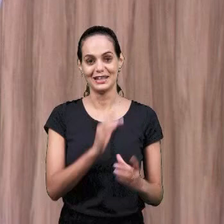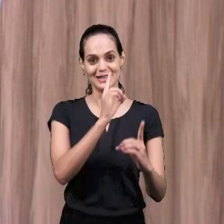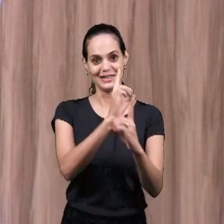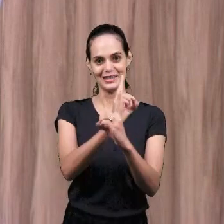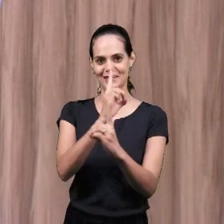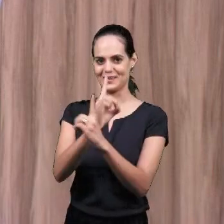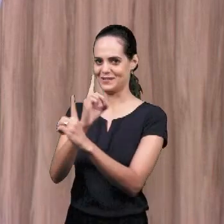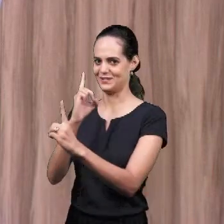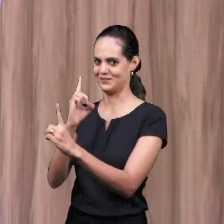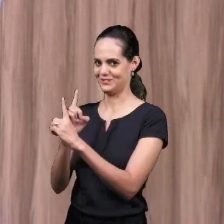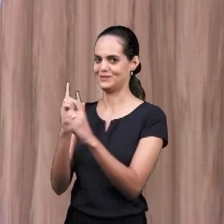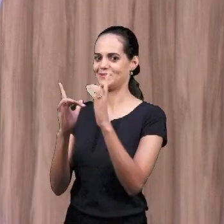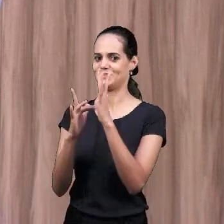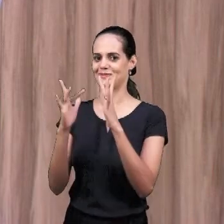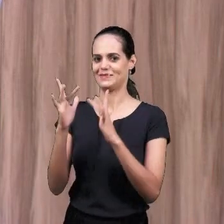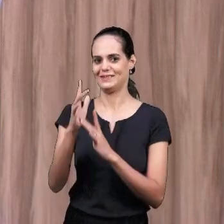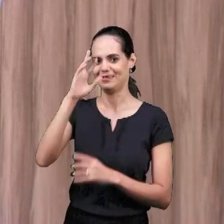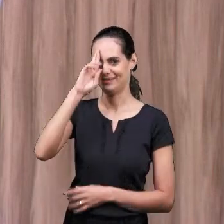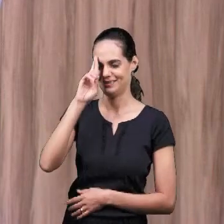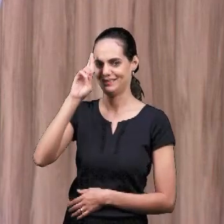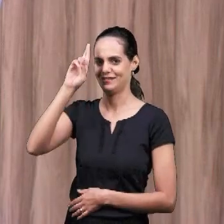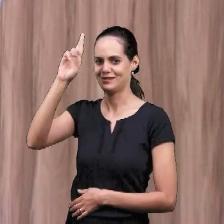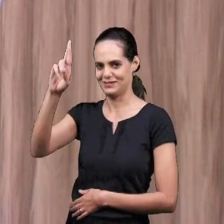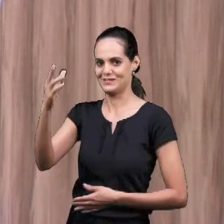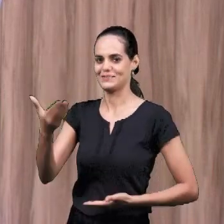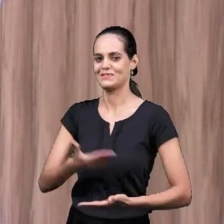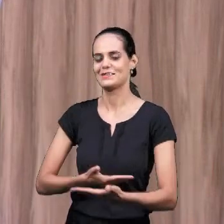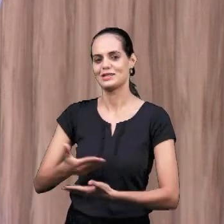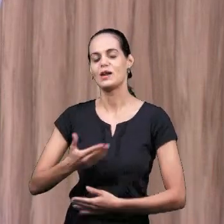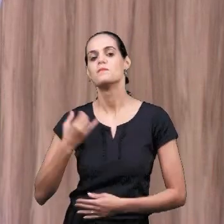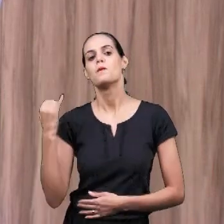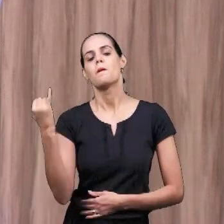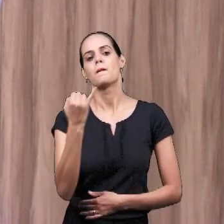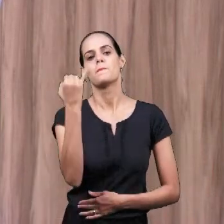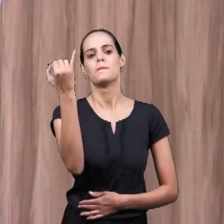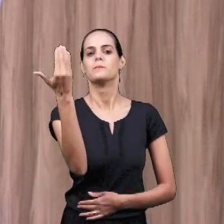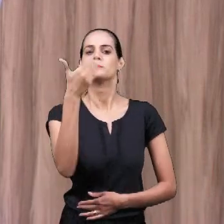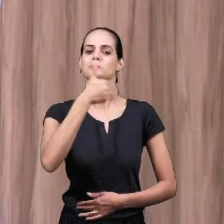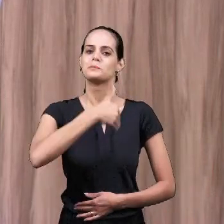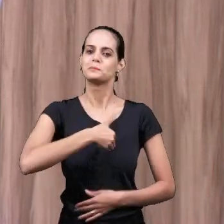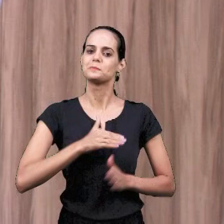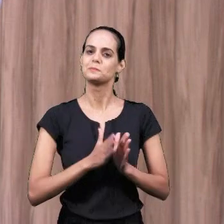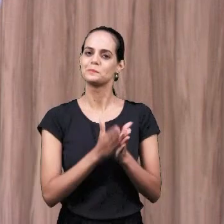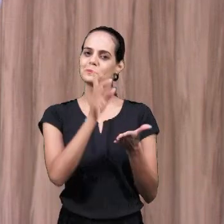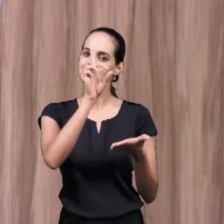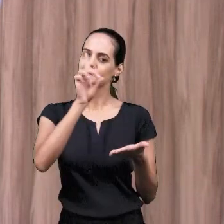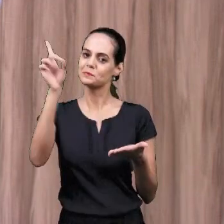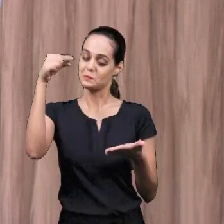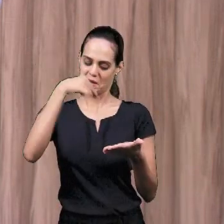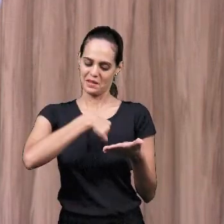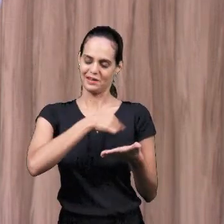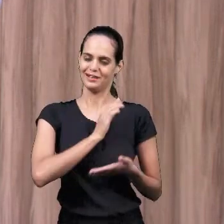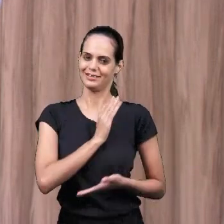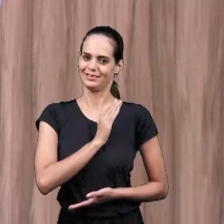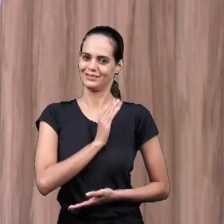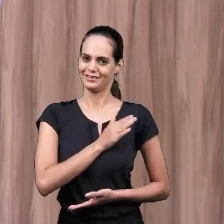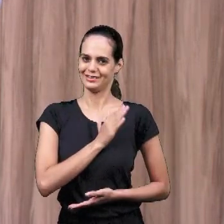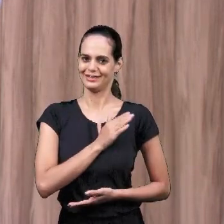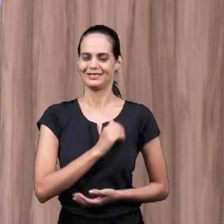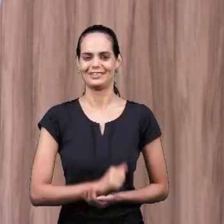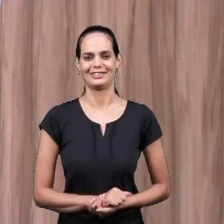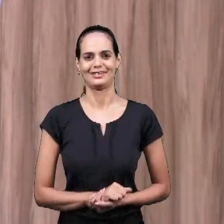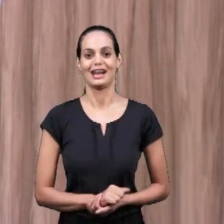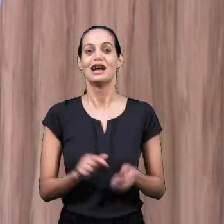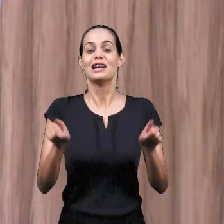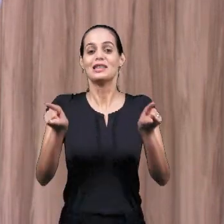Les rencontres du Seigneur Jésus avec ses serviteurs, la grande importance de garder la parole dans notre